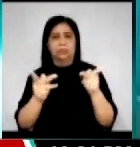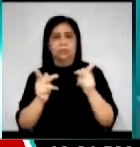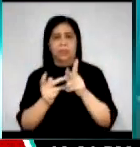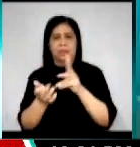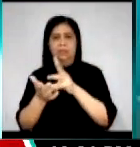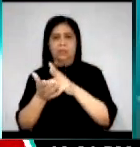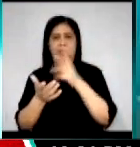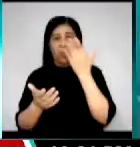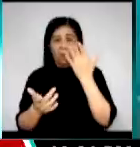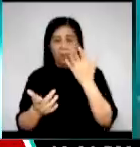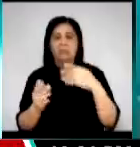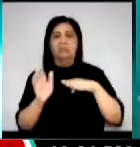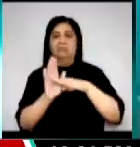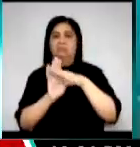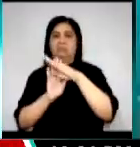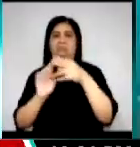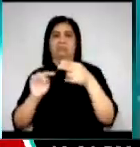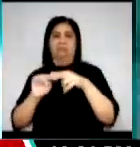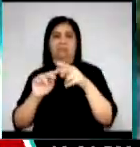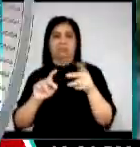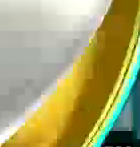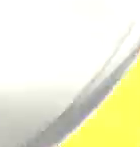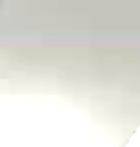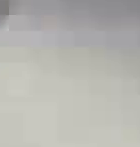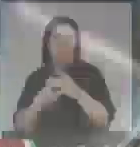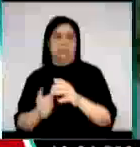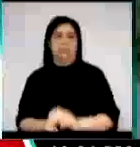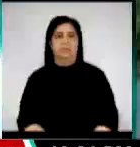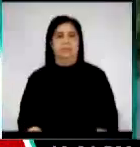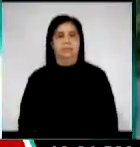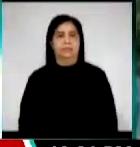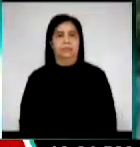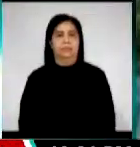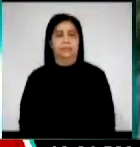cases doon. May report si JP Soriano.